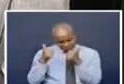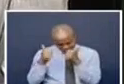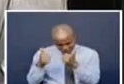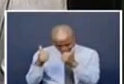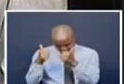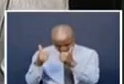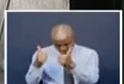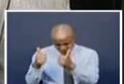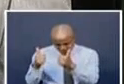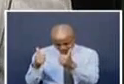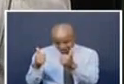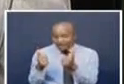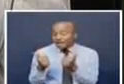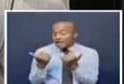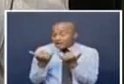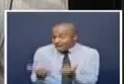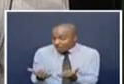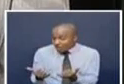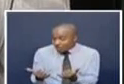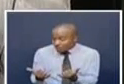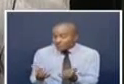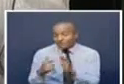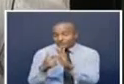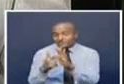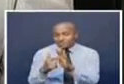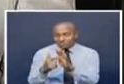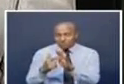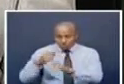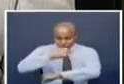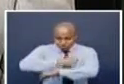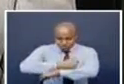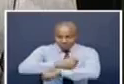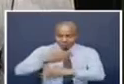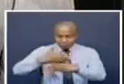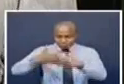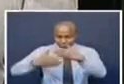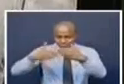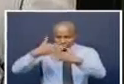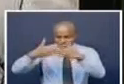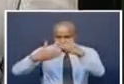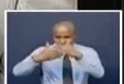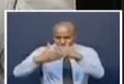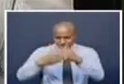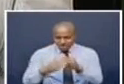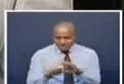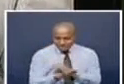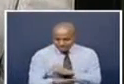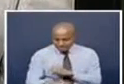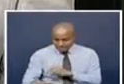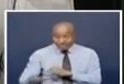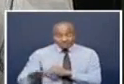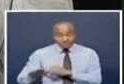Kufikia wakati huu kama maneno ya ujenzi wa shule, madarasa watoto wa chekechea ECD